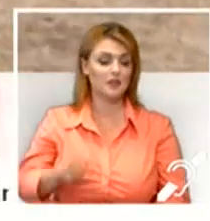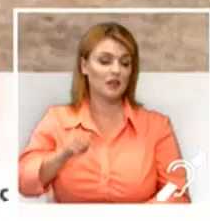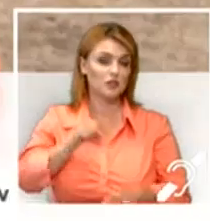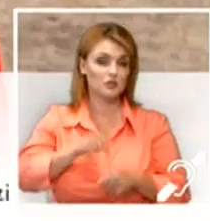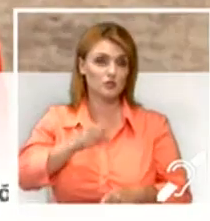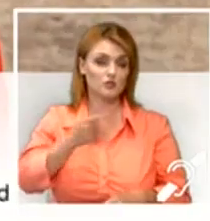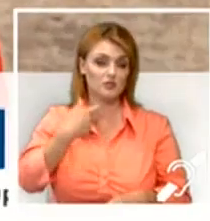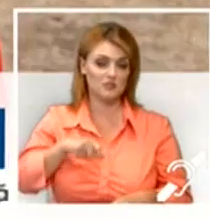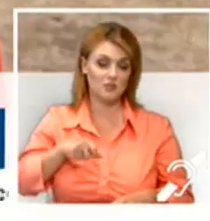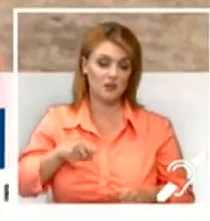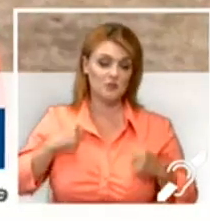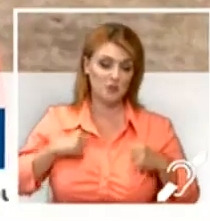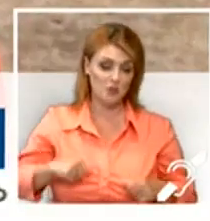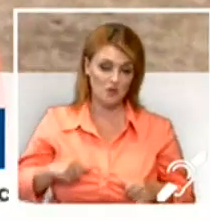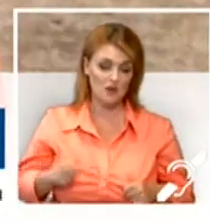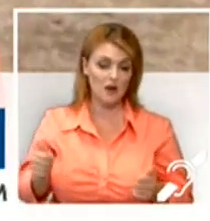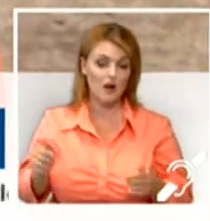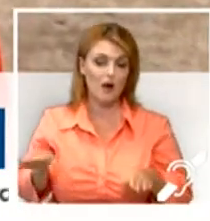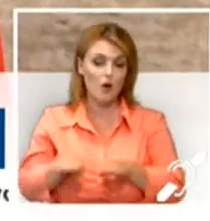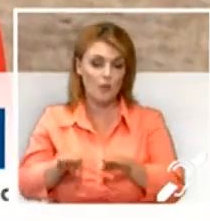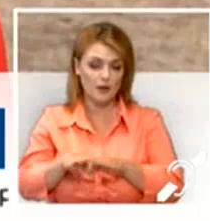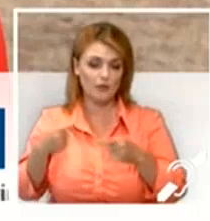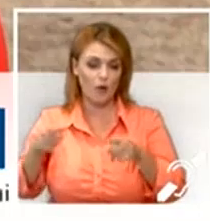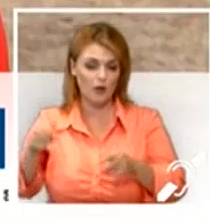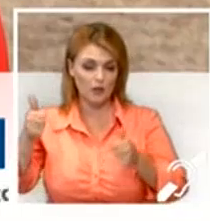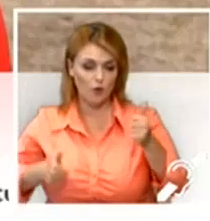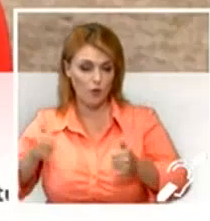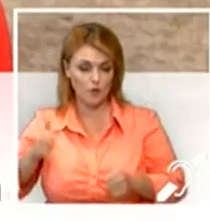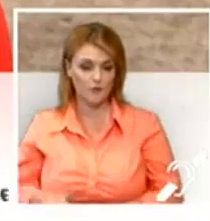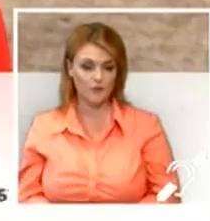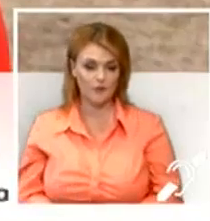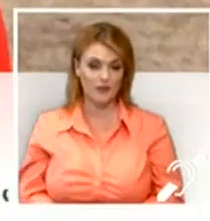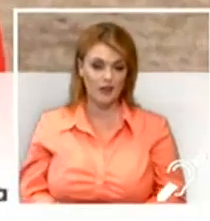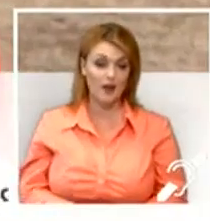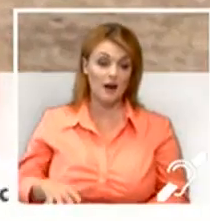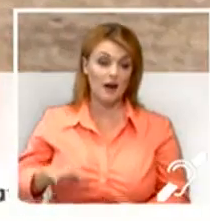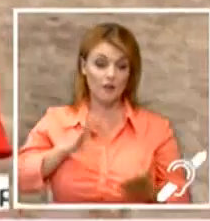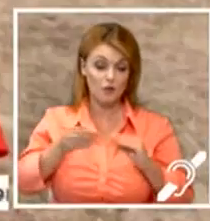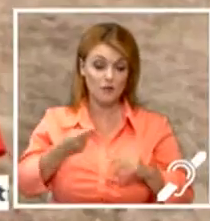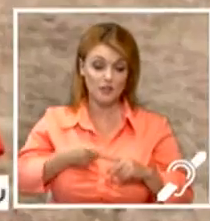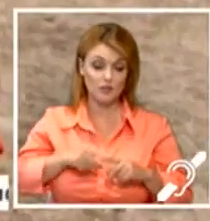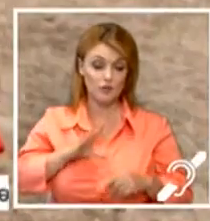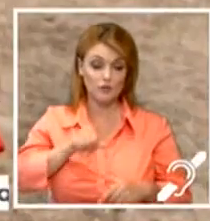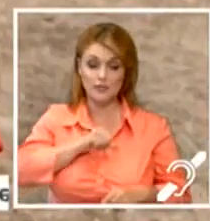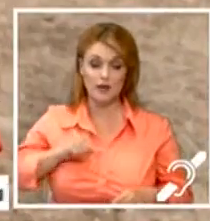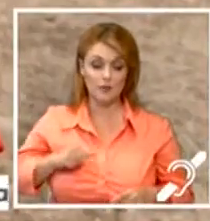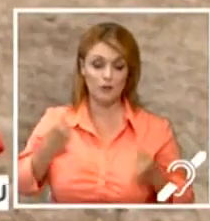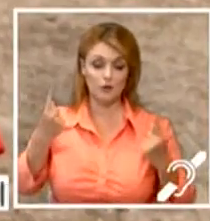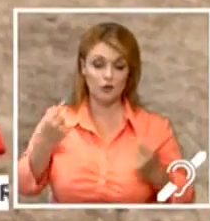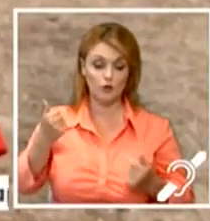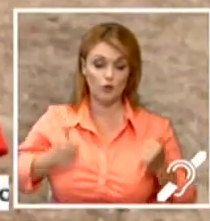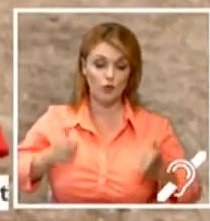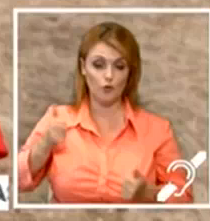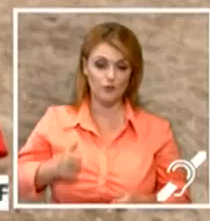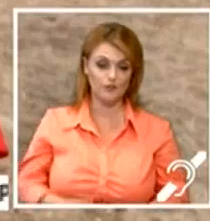față de celelalte concursuri, cu toate că a fost primul meu concurs cel mai mare. Și sperăm la final